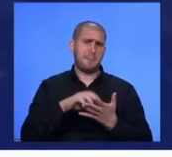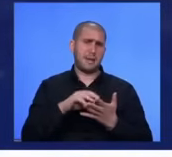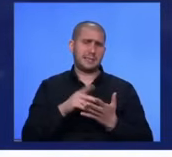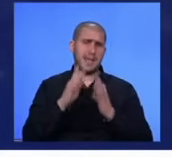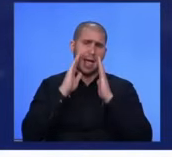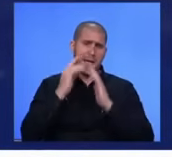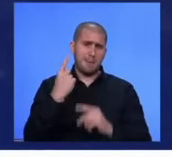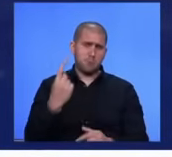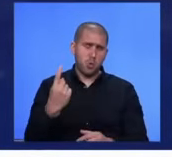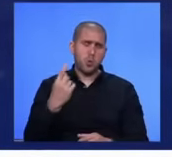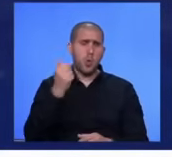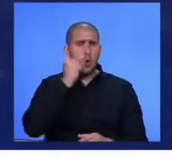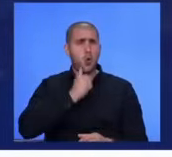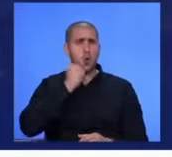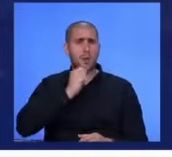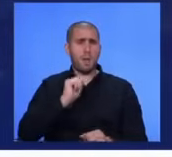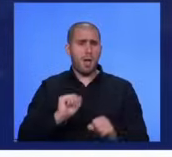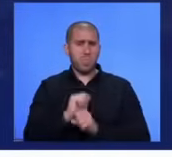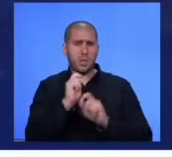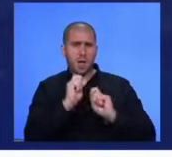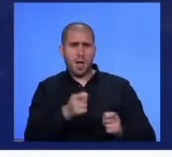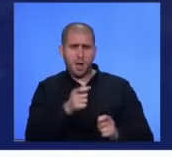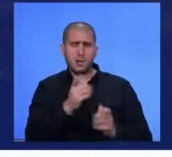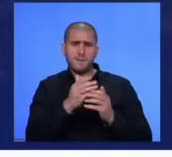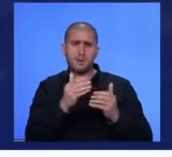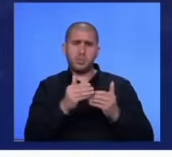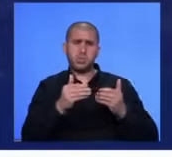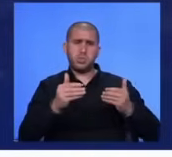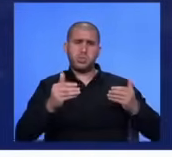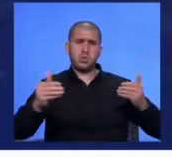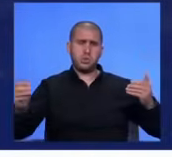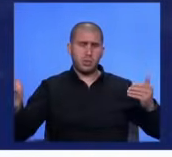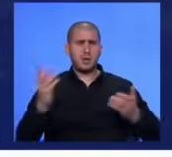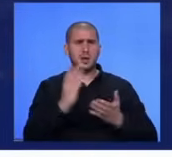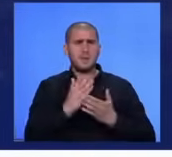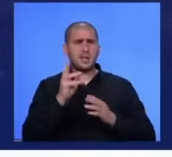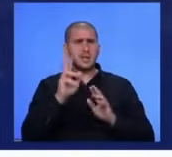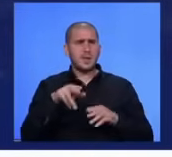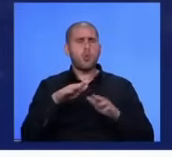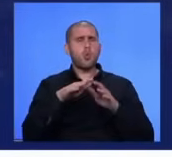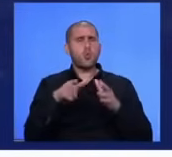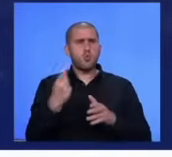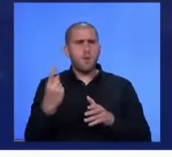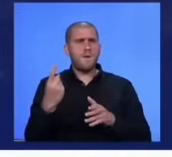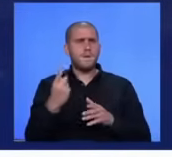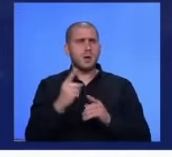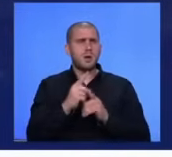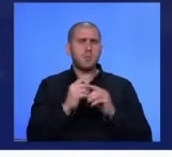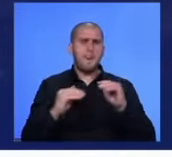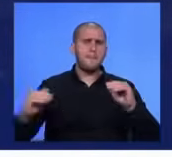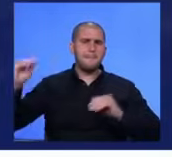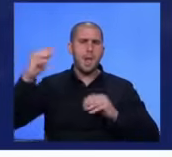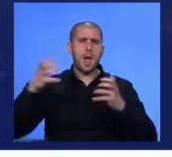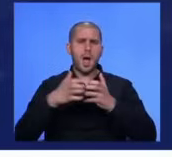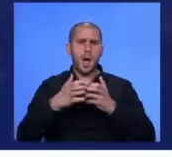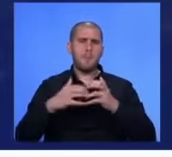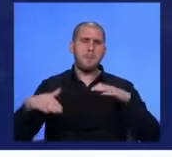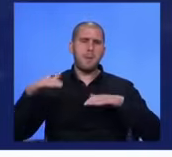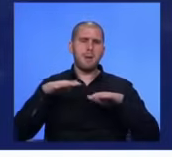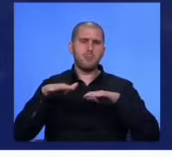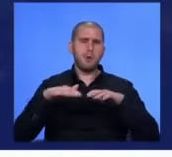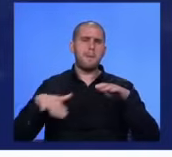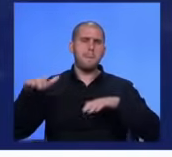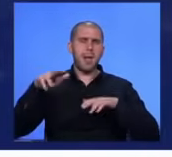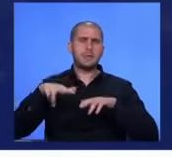שלו, כל יום, כל עתירה כזאת, הולך ומרחיק אותנו, לכאורה יש פה איזה גוף שהוא מורה מעם, מורה מממשלה, מורה מהציבור,